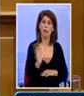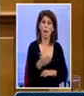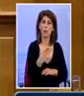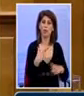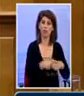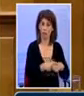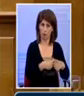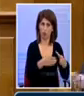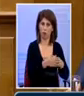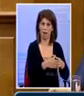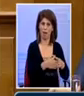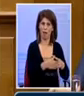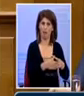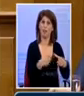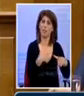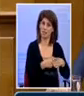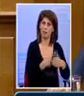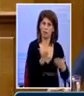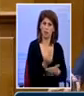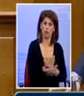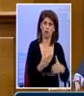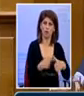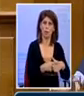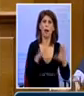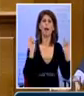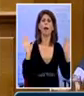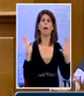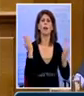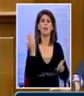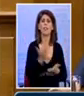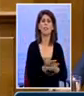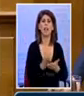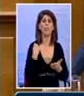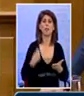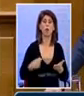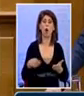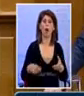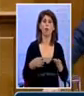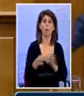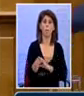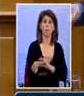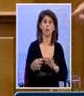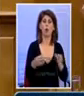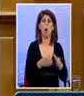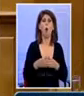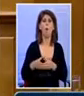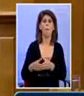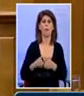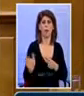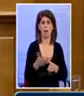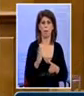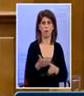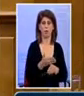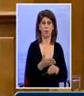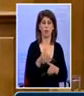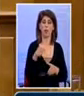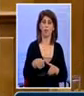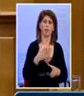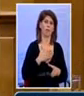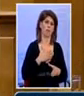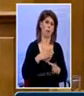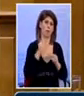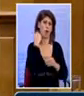τραπεζικό τομέα, στις τράπεζες και το ζητάγαν αυτοί? Κανένας όμως δεν ζητάει δημόσια αυτό το μέτρο των ομαδικών απολύσεων. Να λοιπόν ποιες είναι οι δικές μας